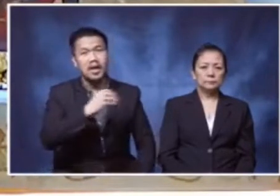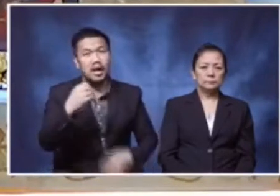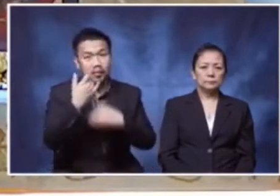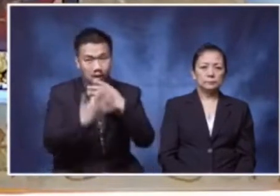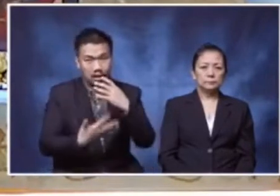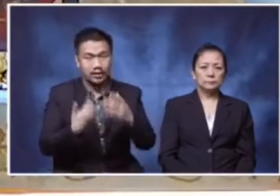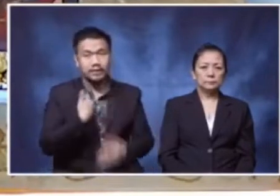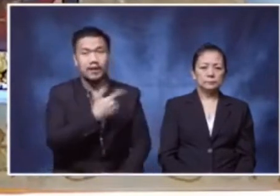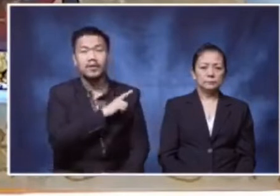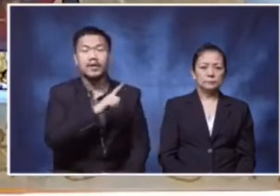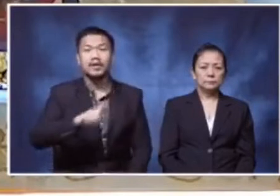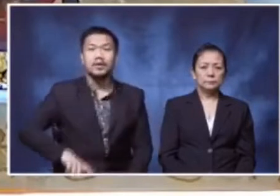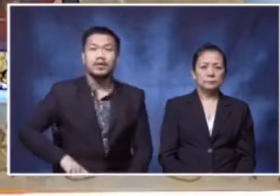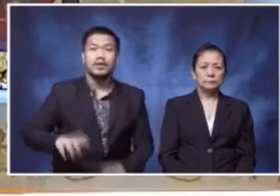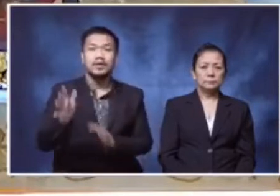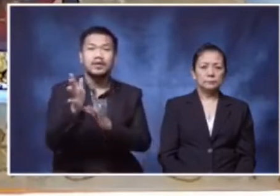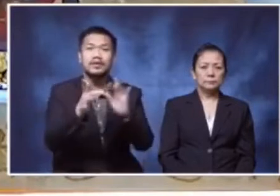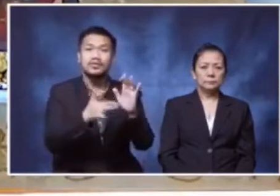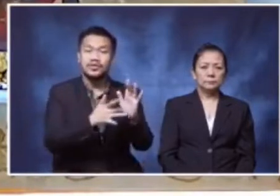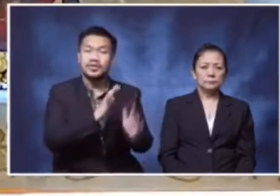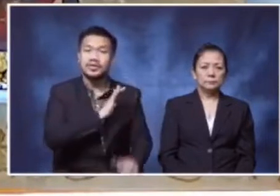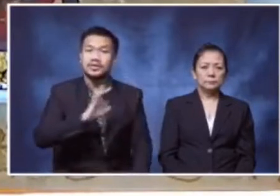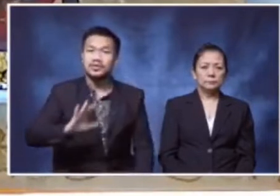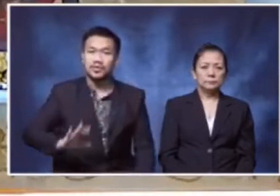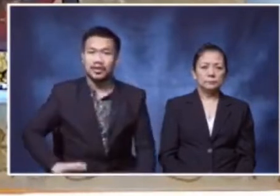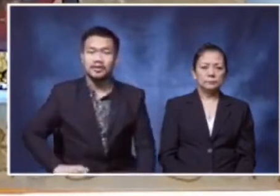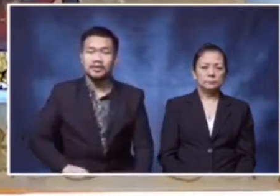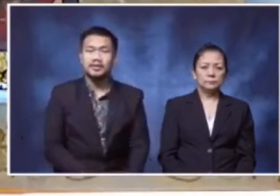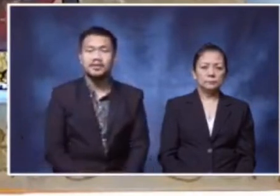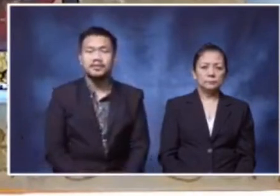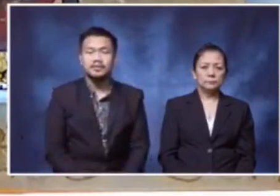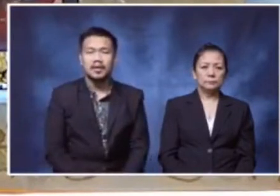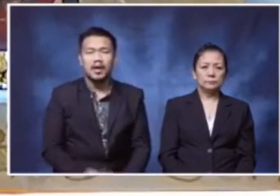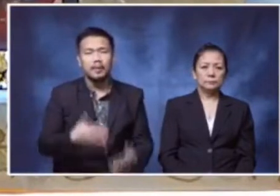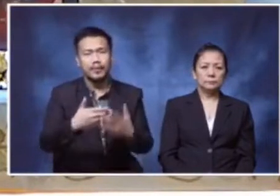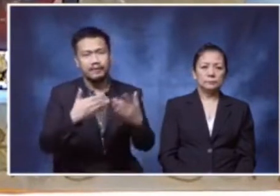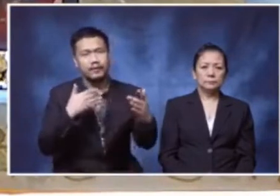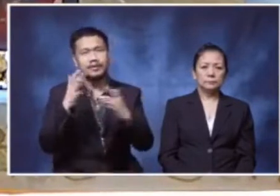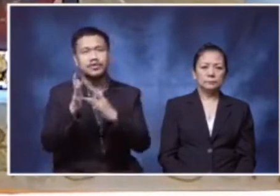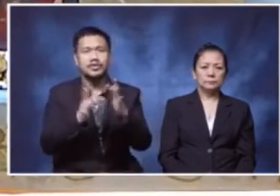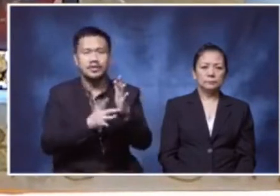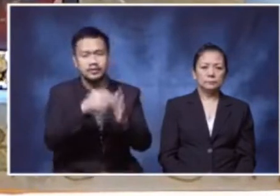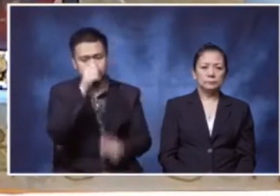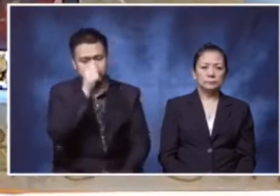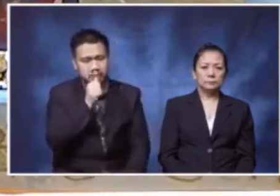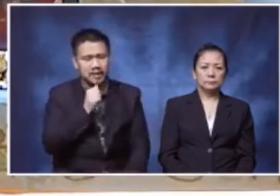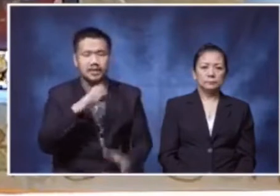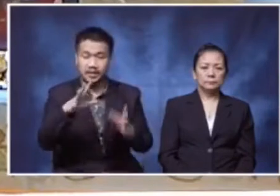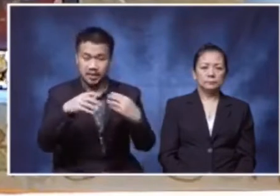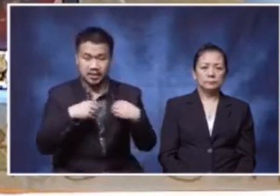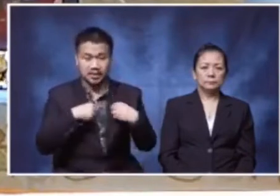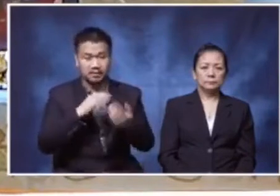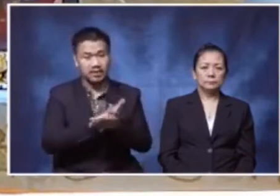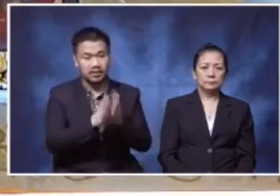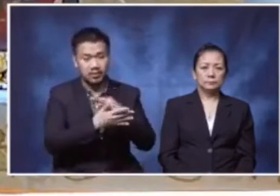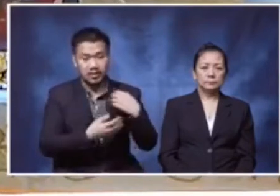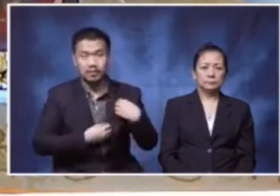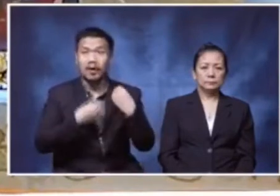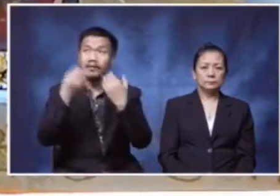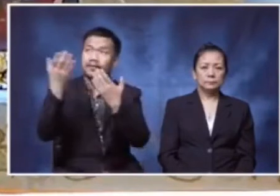at dugo ng aming Panginoong Hesukristo. Bago niya pinagtiisang kusang loob na